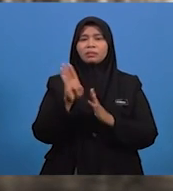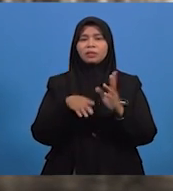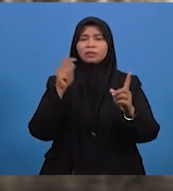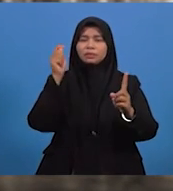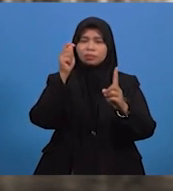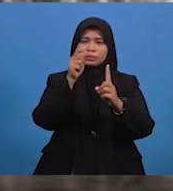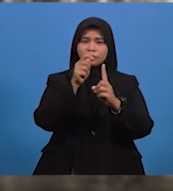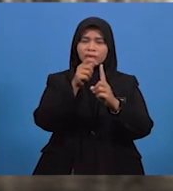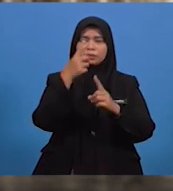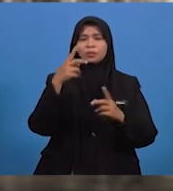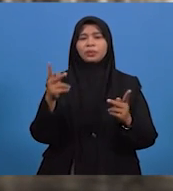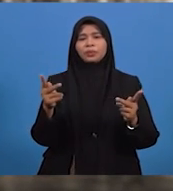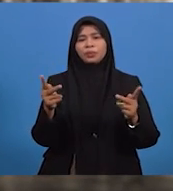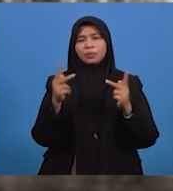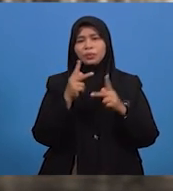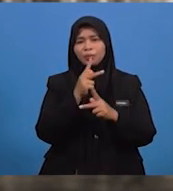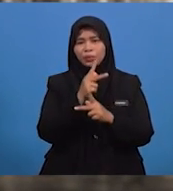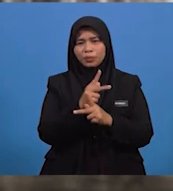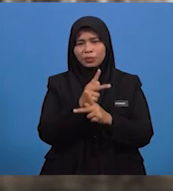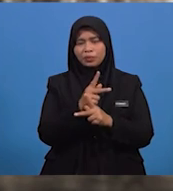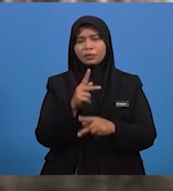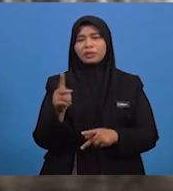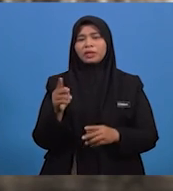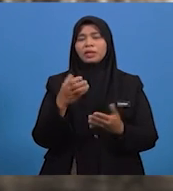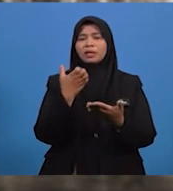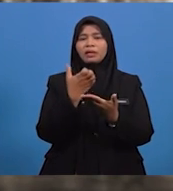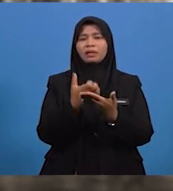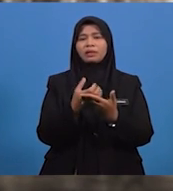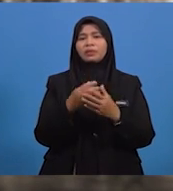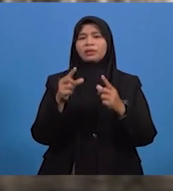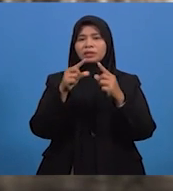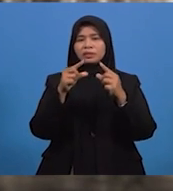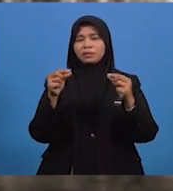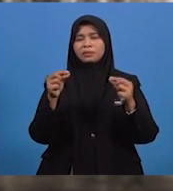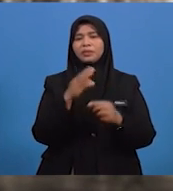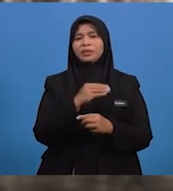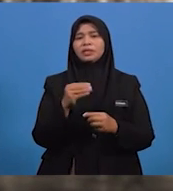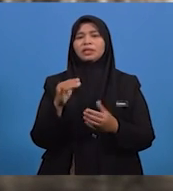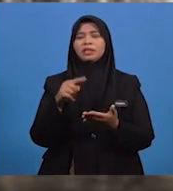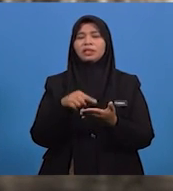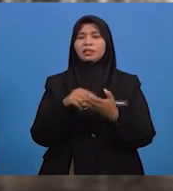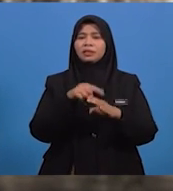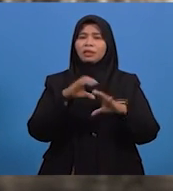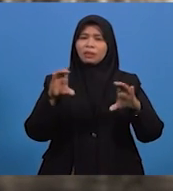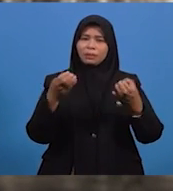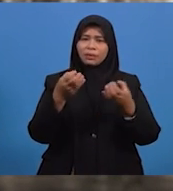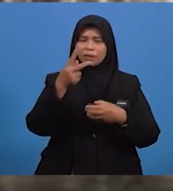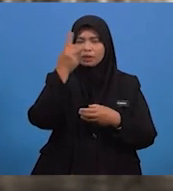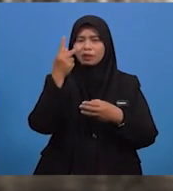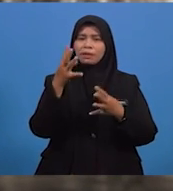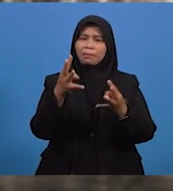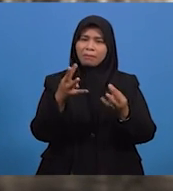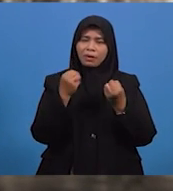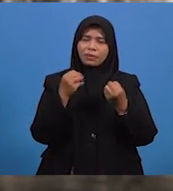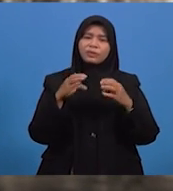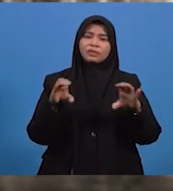bertujuan untuk mengukuhkan ekonomi Jepun dan konsep ini dibuat kerana ingin